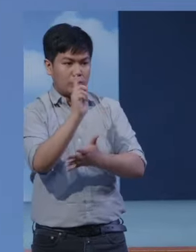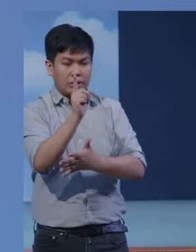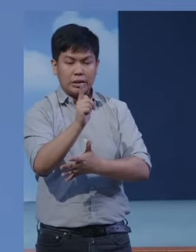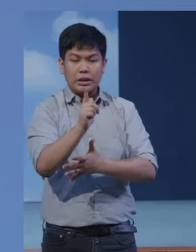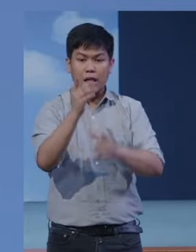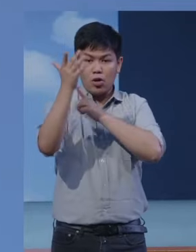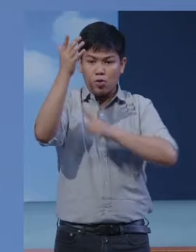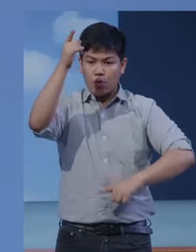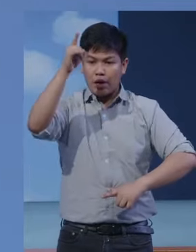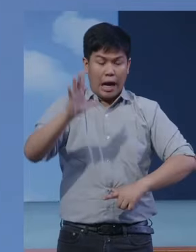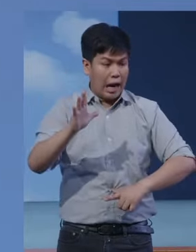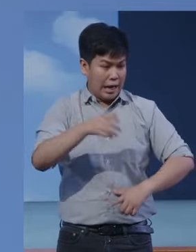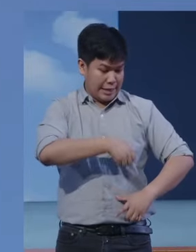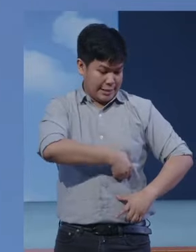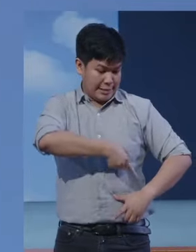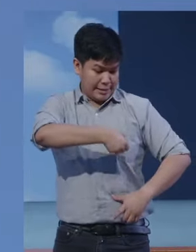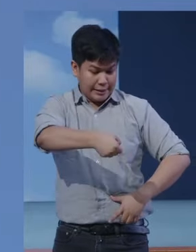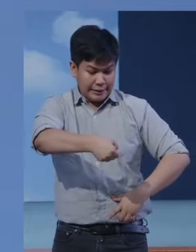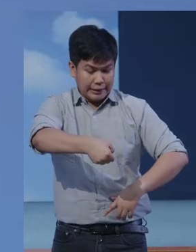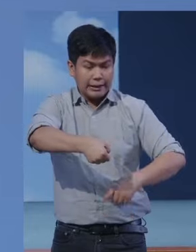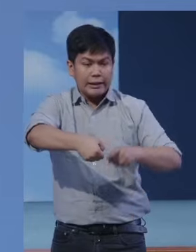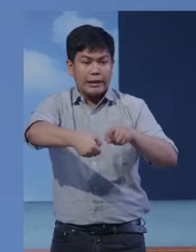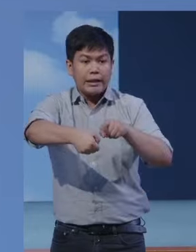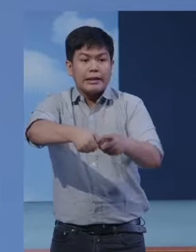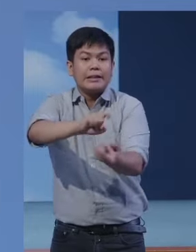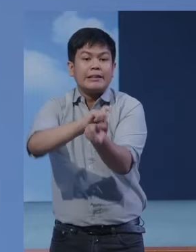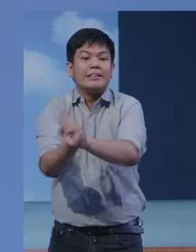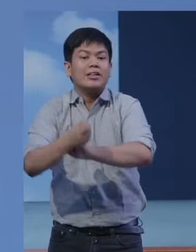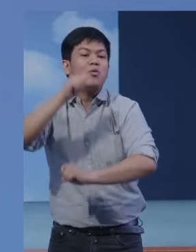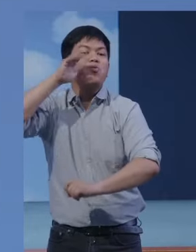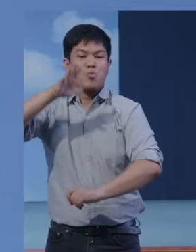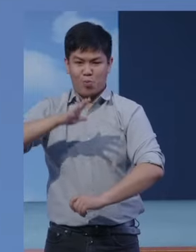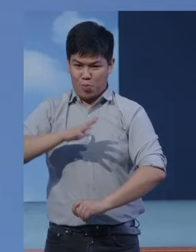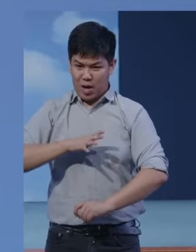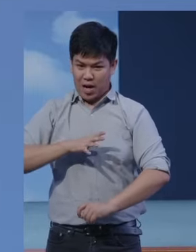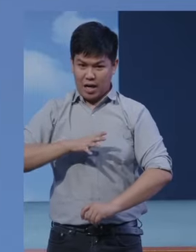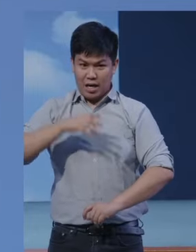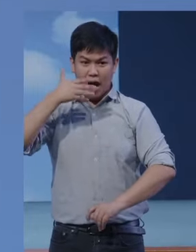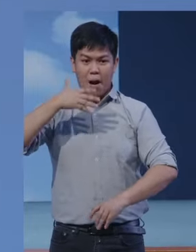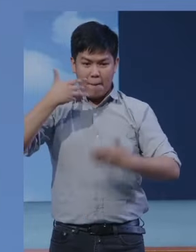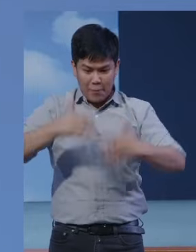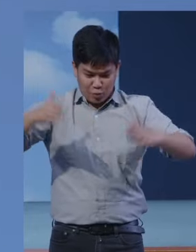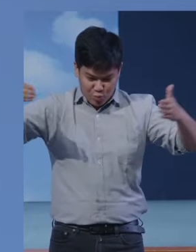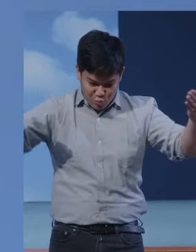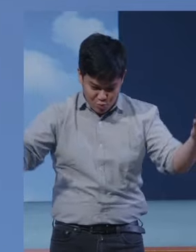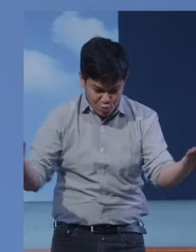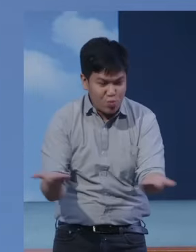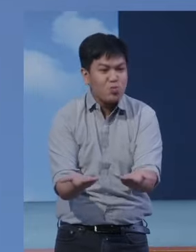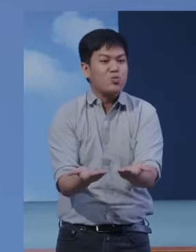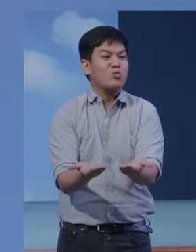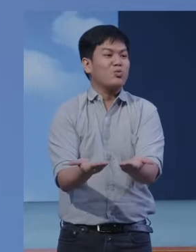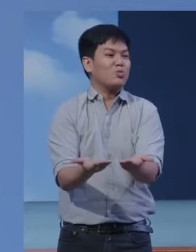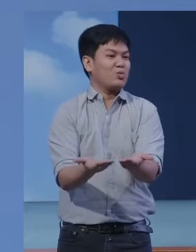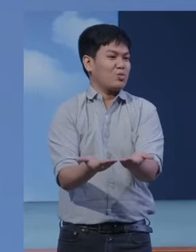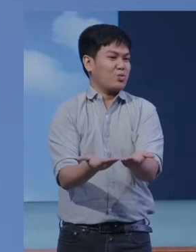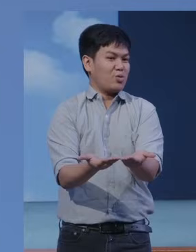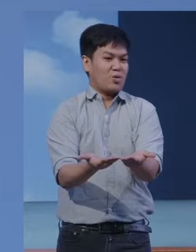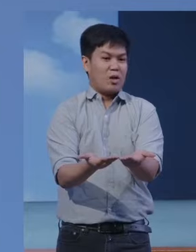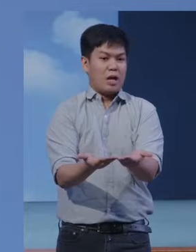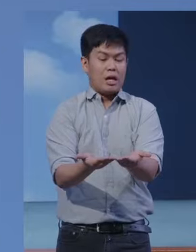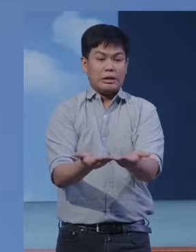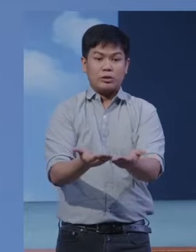the Lord God had taken from the man He made into a woman and brought her to the man So ang sabi nila galing daw sa buto ng